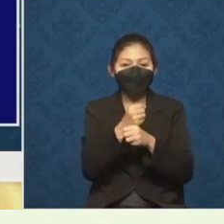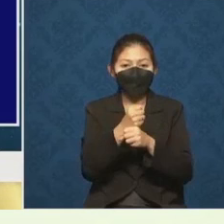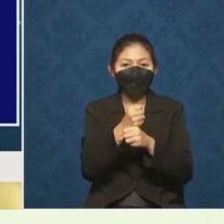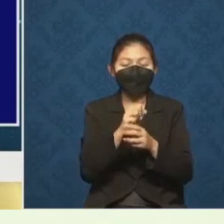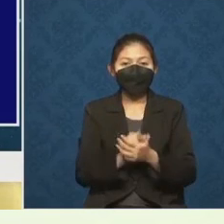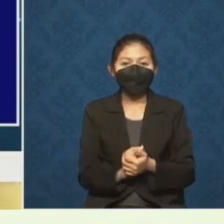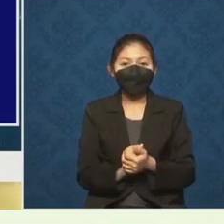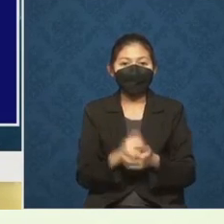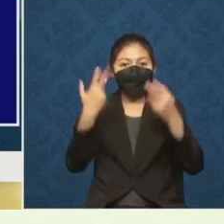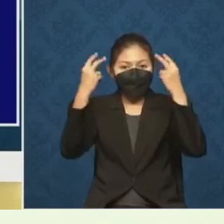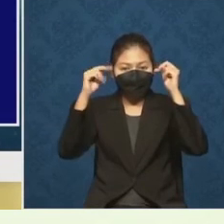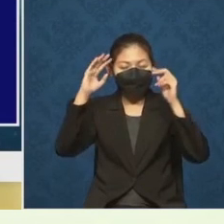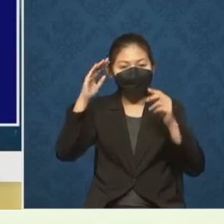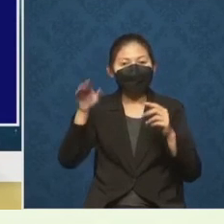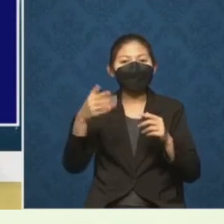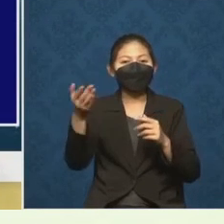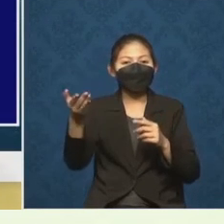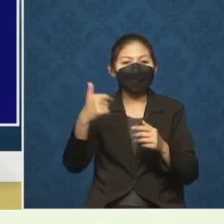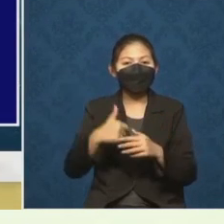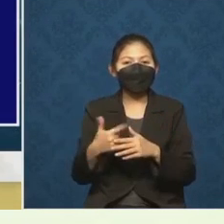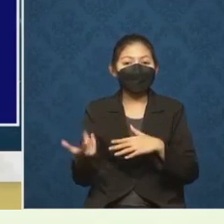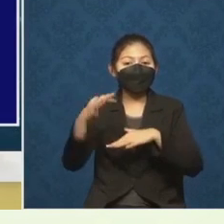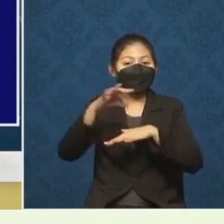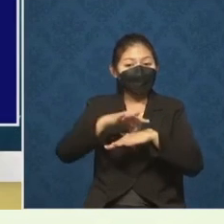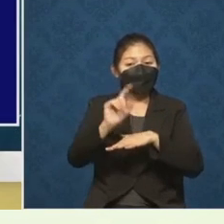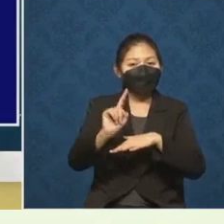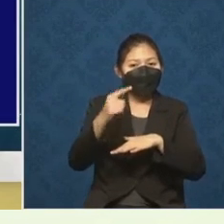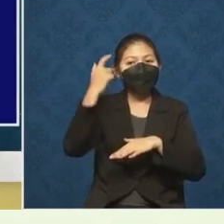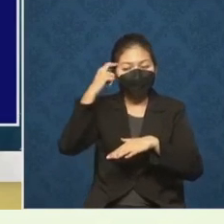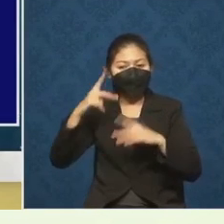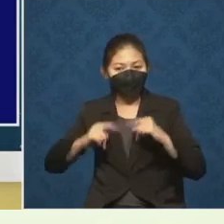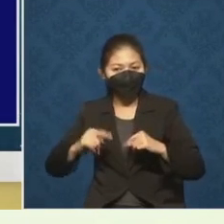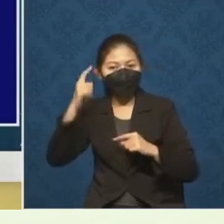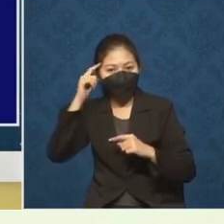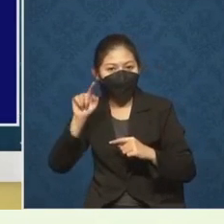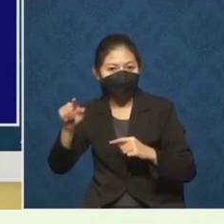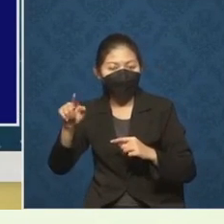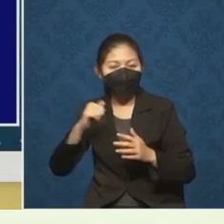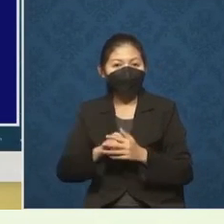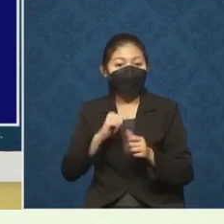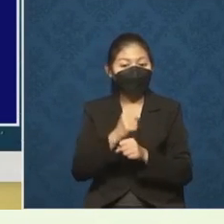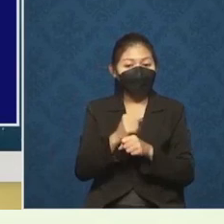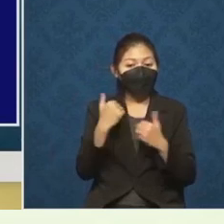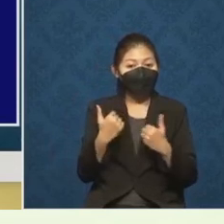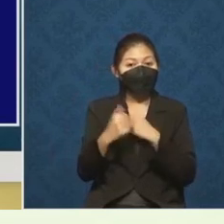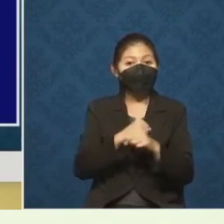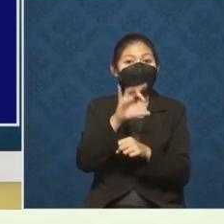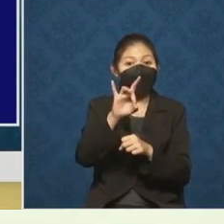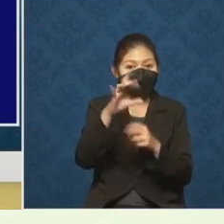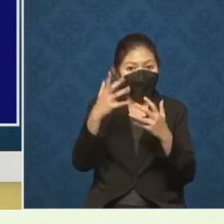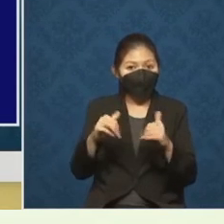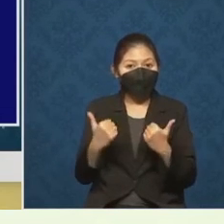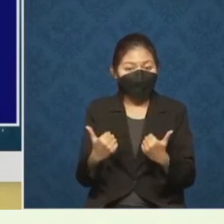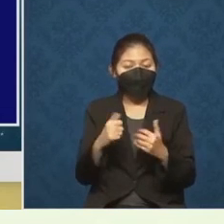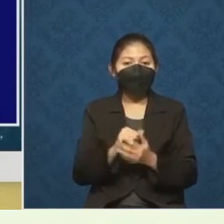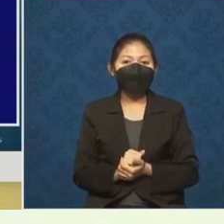ก็เข้ามายังไงท่านก็รู้อยู่แล้วนะครับนะทำงานมาปีนี้ก็ปีที่8แล้วนะร่